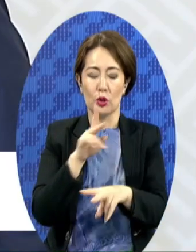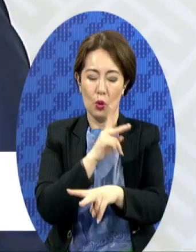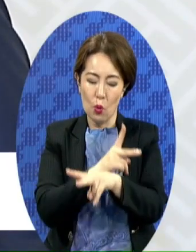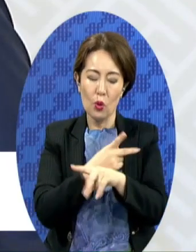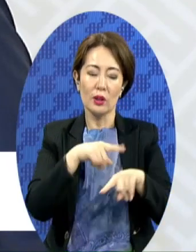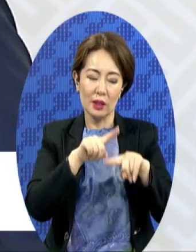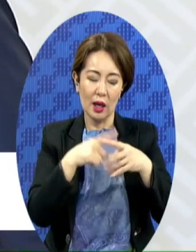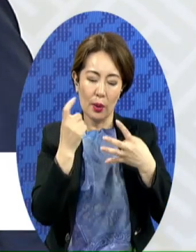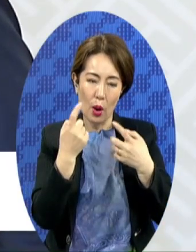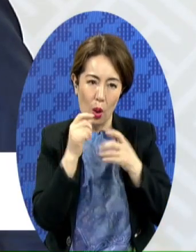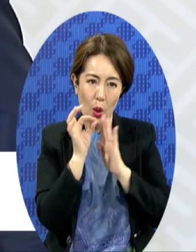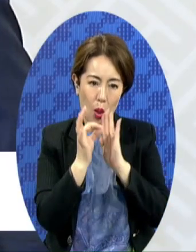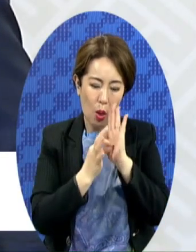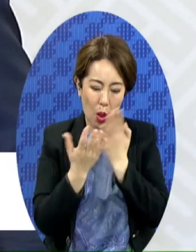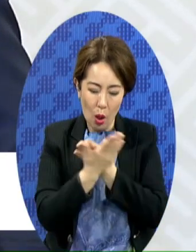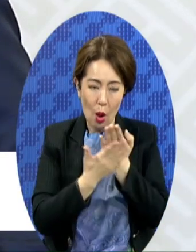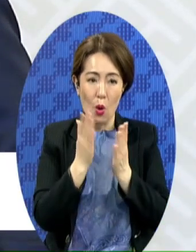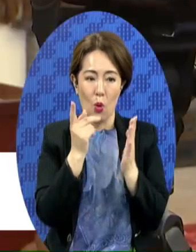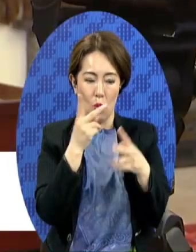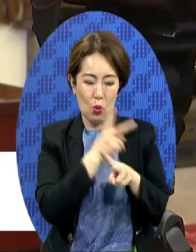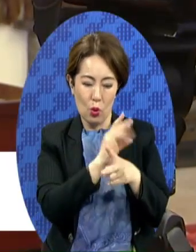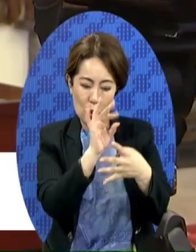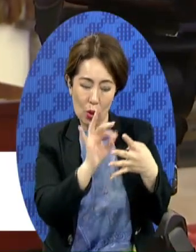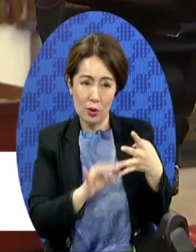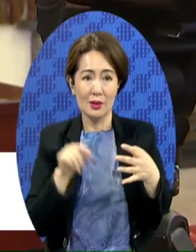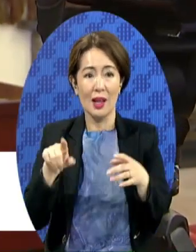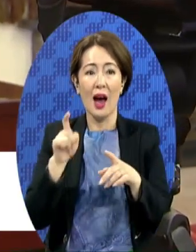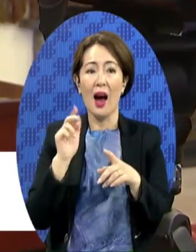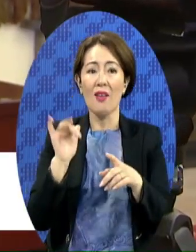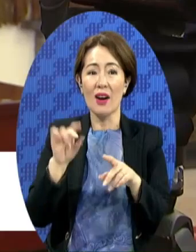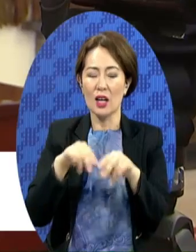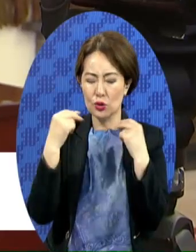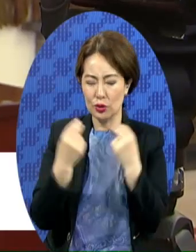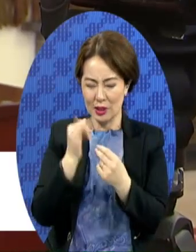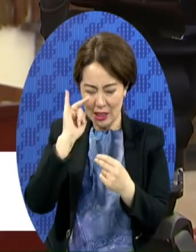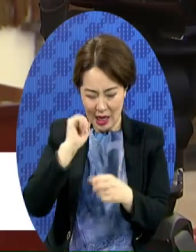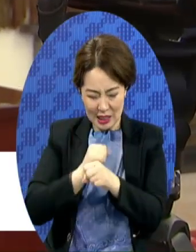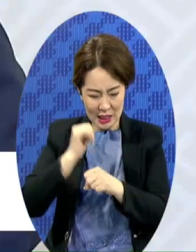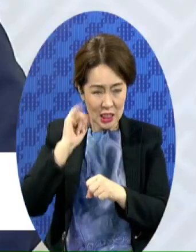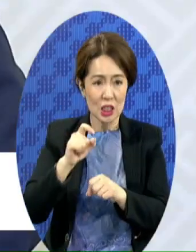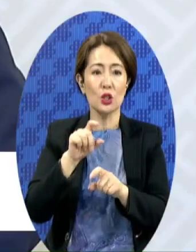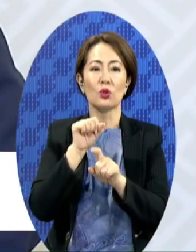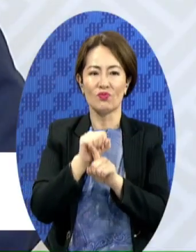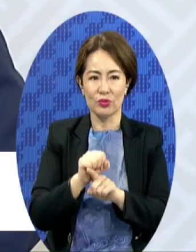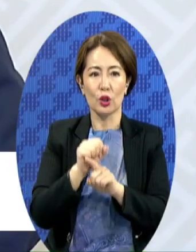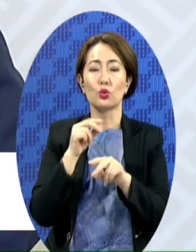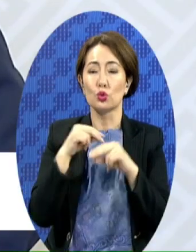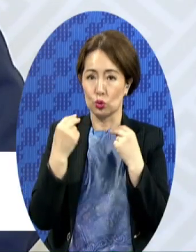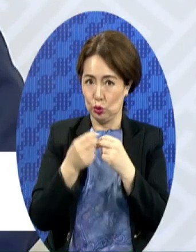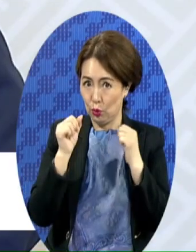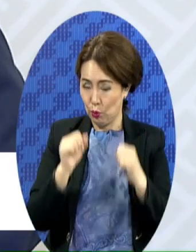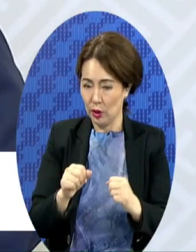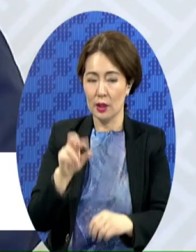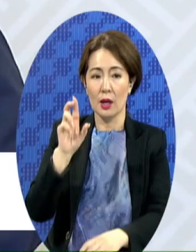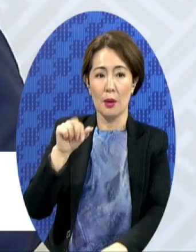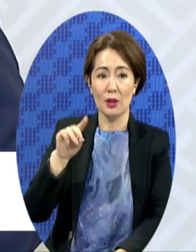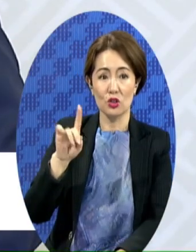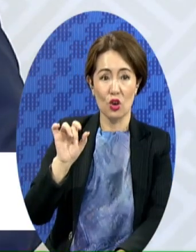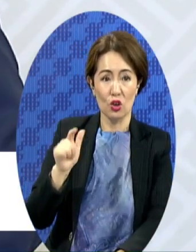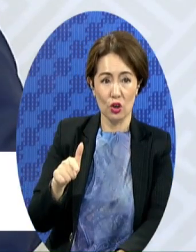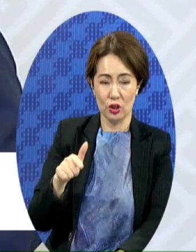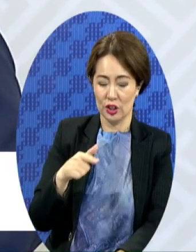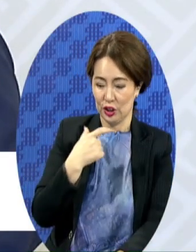хилцэгдээд явна. Энэ хаврын чуулган бол асар хачаалттай энэ чуулган болно гэж ингэж ойлгож байгаа. Боцорог гишүүний энэ асуудал миний ойлгож байгаагаар